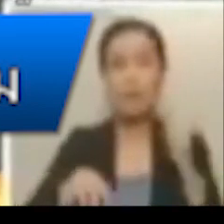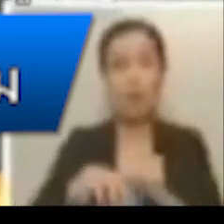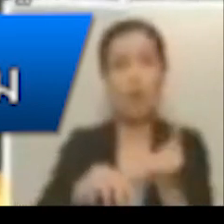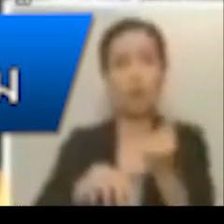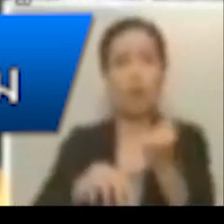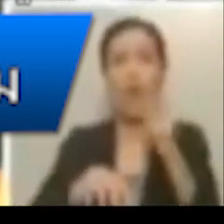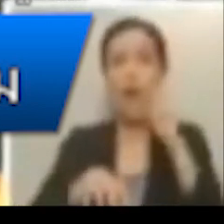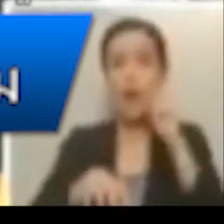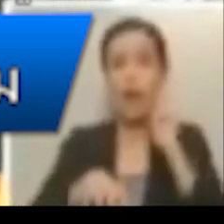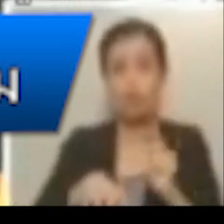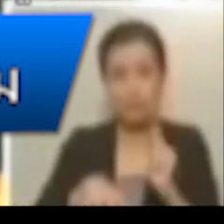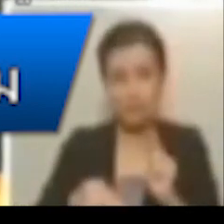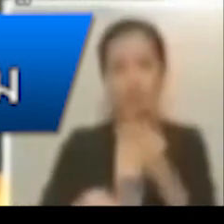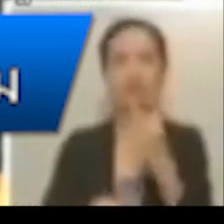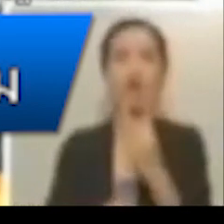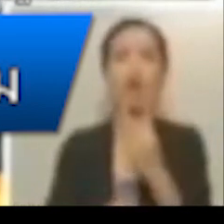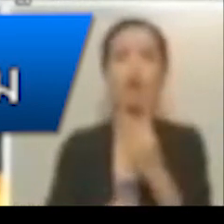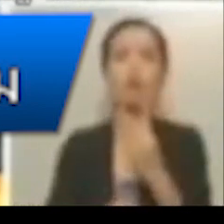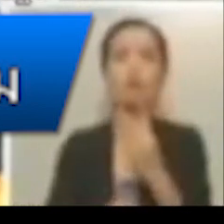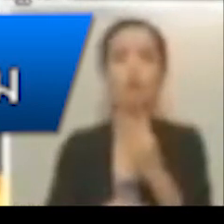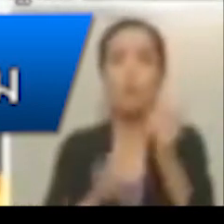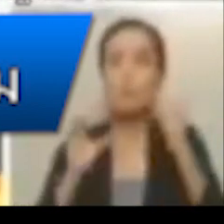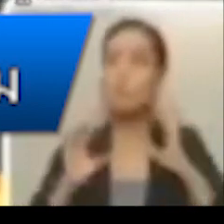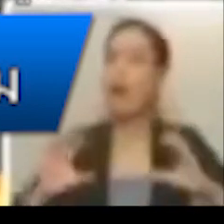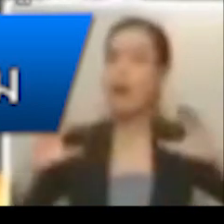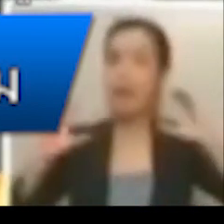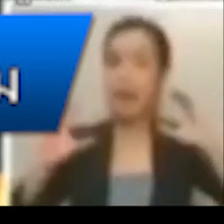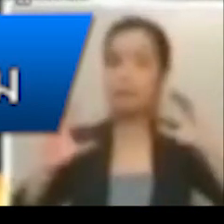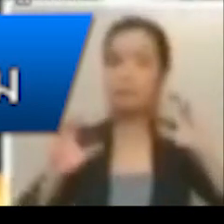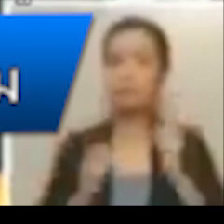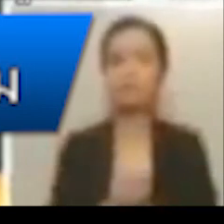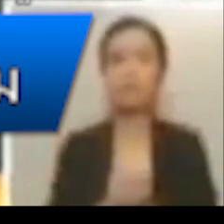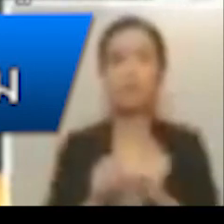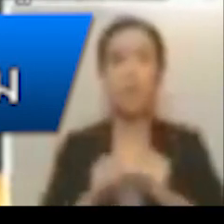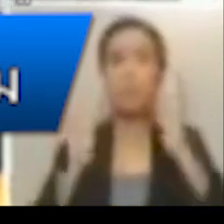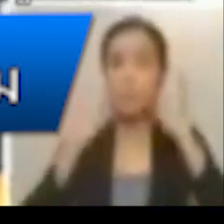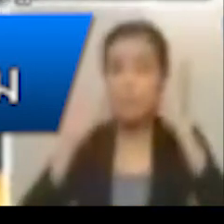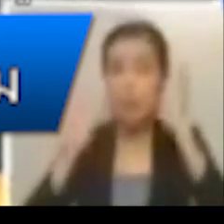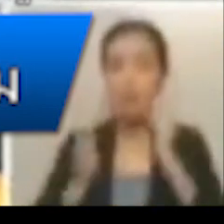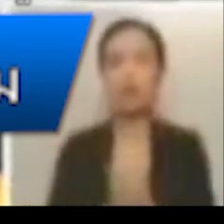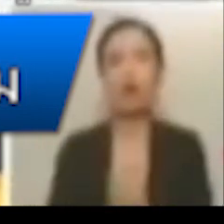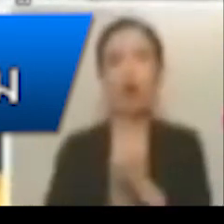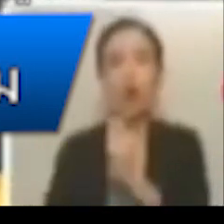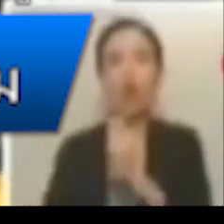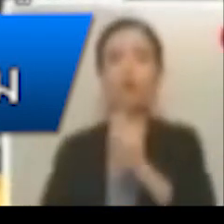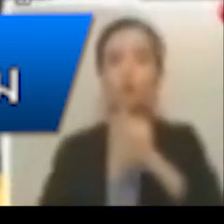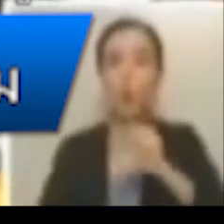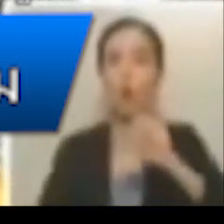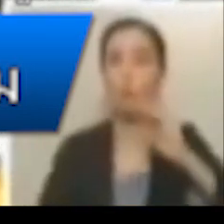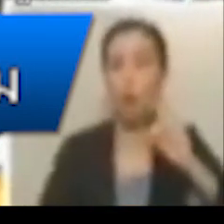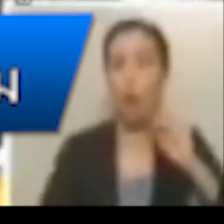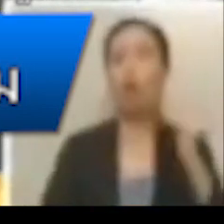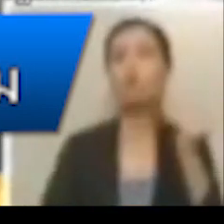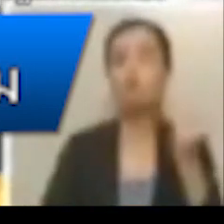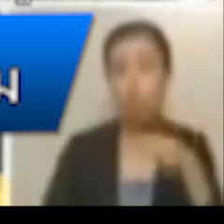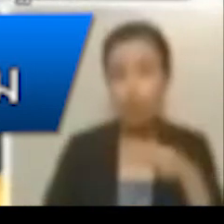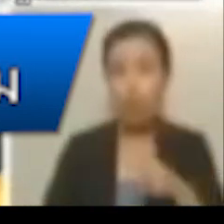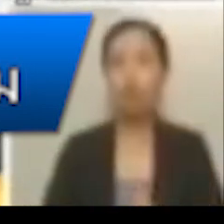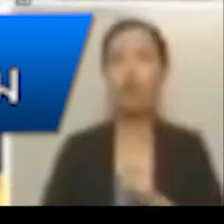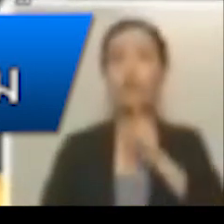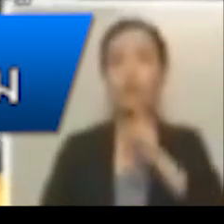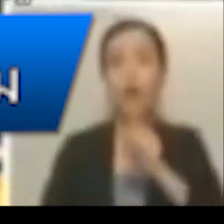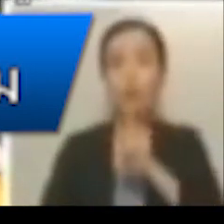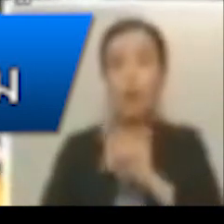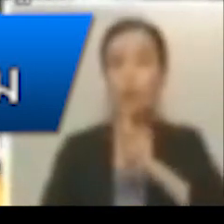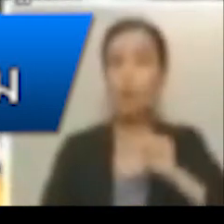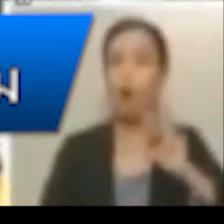เกี่ยวข้องกับสื่อจริงๆเพียง2องค์กรล้วนเป็นสื่อของภาครัฐก็คือกรมประชาสัมพันธ์แล้วก็อสมทดิฉันก็ถามท่านรัฐมนตรีนะ